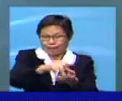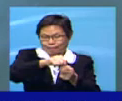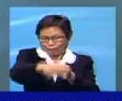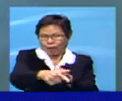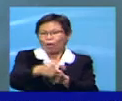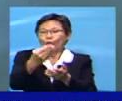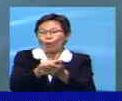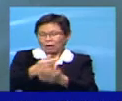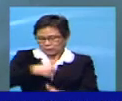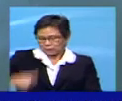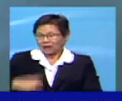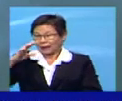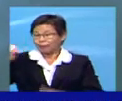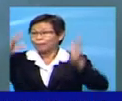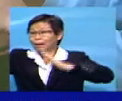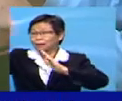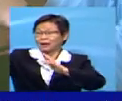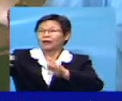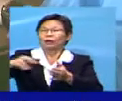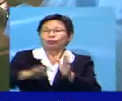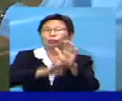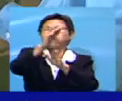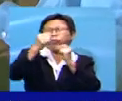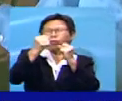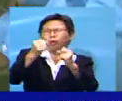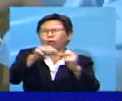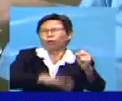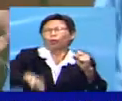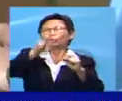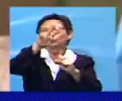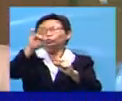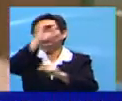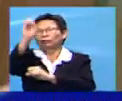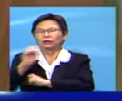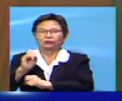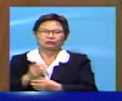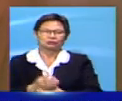menggunakan Renminbi oleh syarikat Malaysia mencatat pertumbuhan kukuh sekitar 27%.